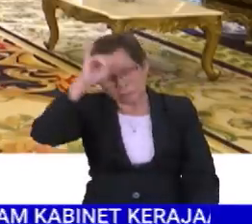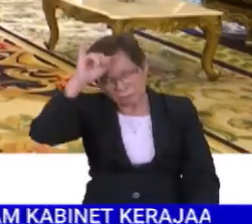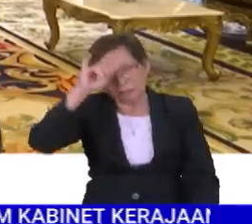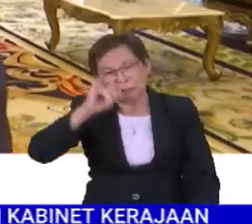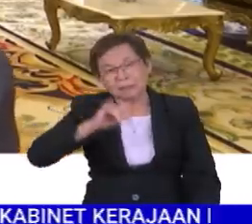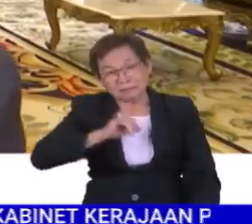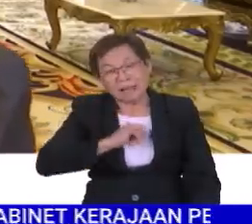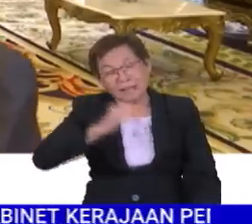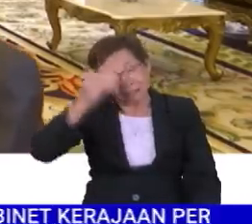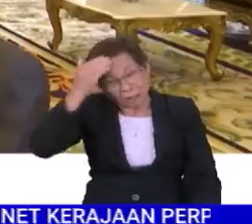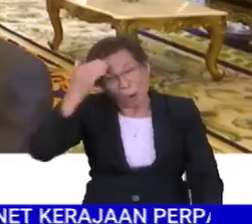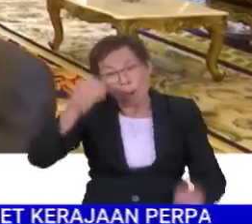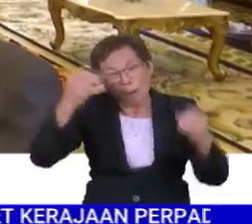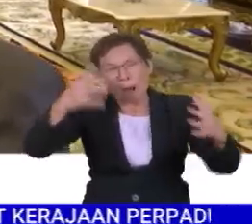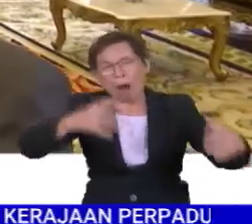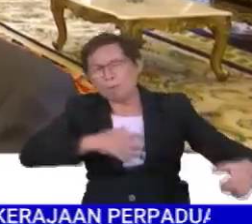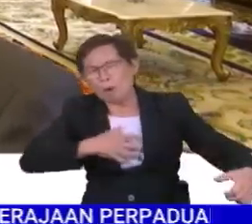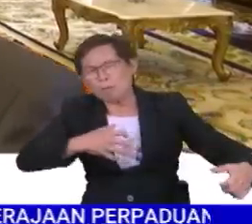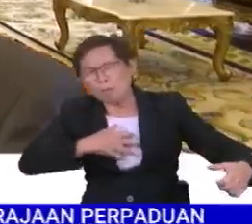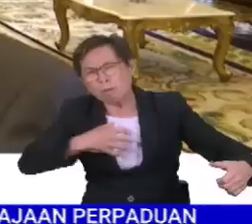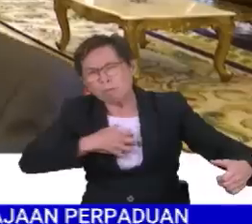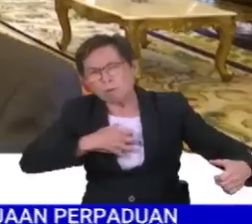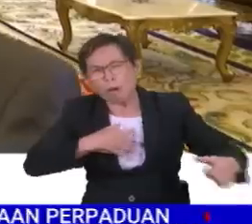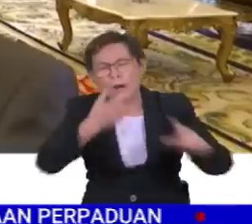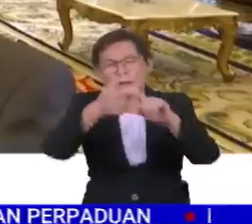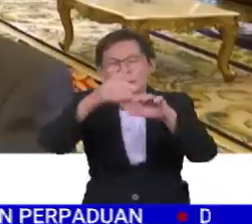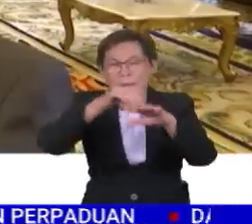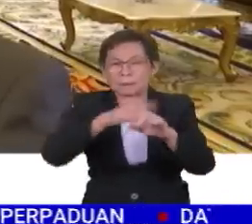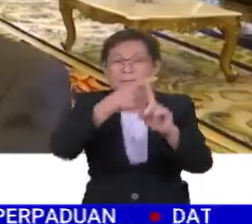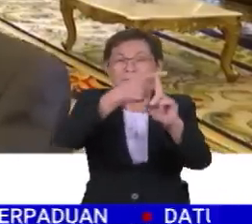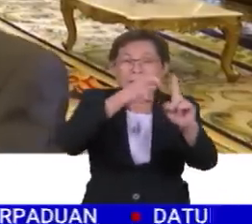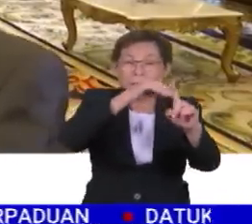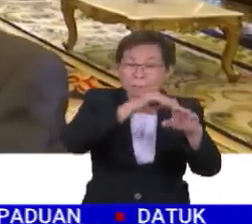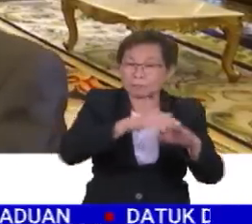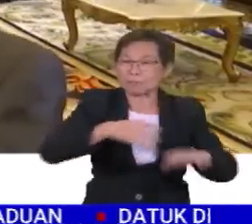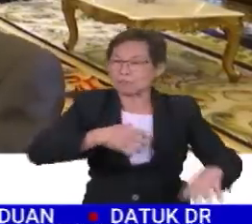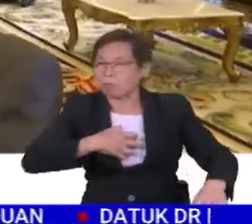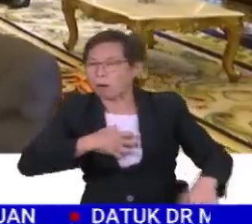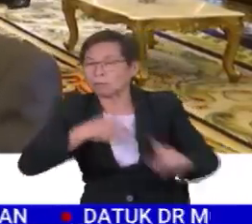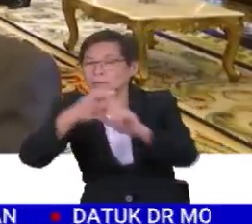bahawa banyak rungutan daripada